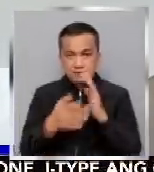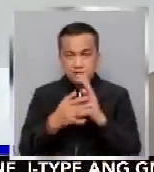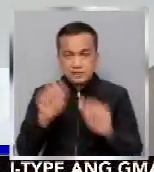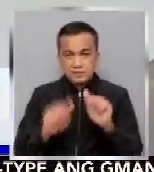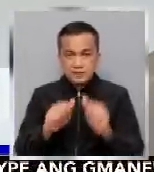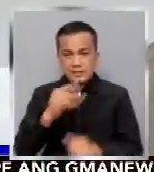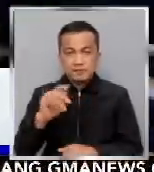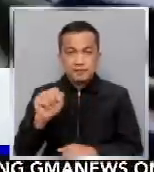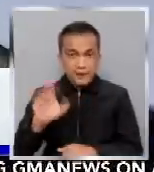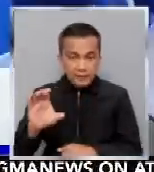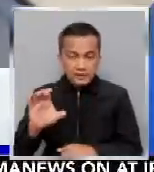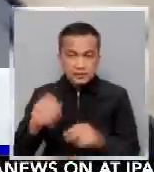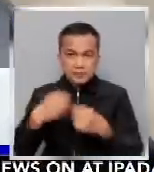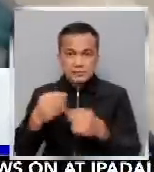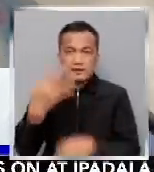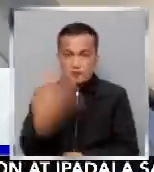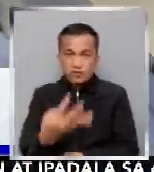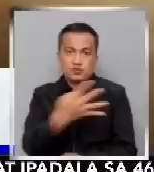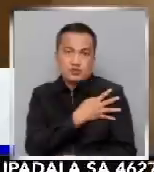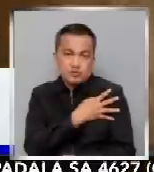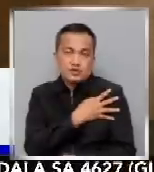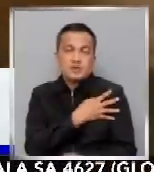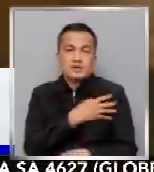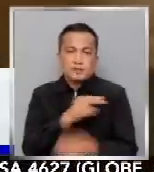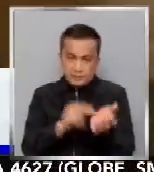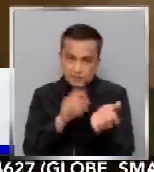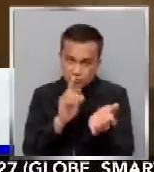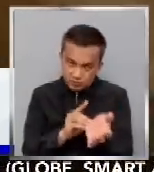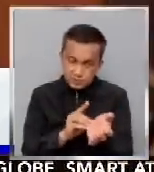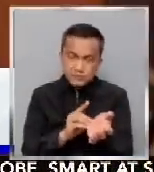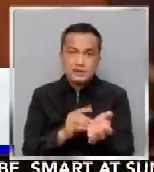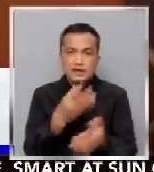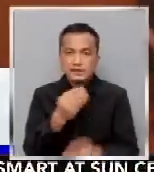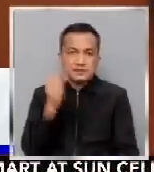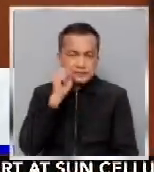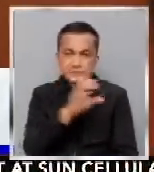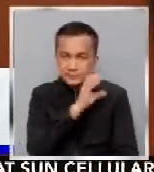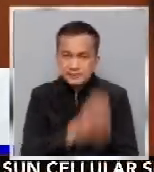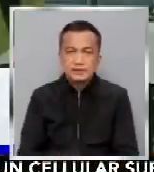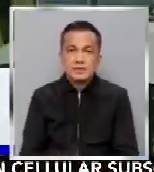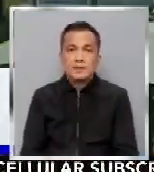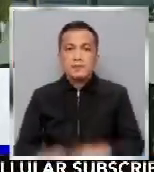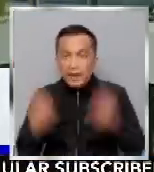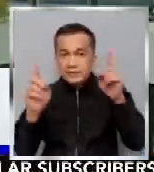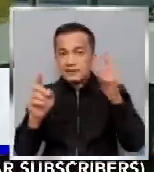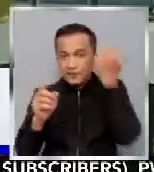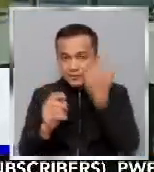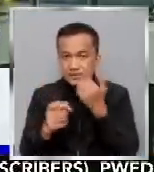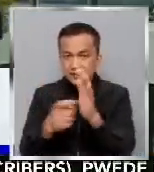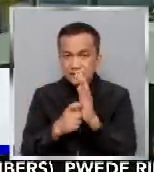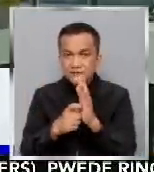para mabigyan na ng fourth dose ang mga healthcare workers at mga senior citizen. Pero kulang pa ng requirement galing sa World